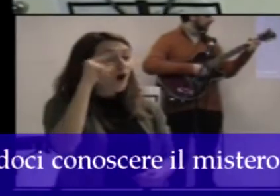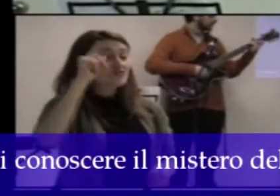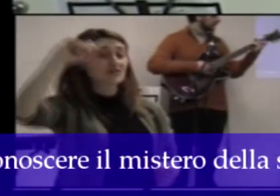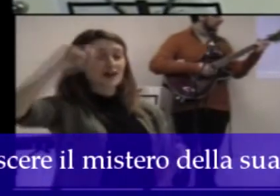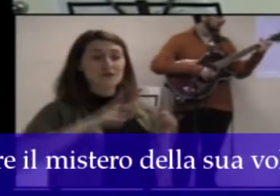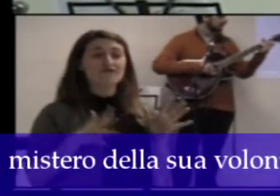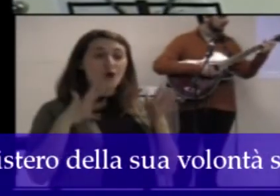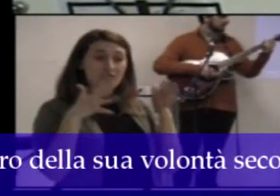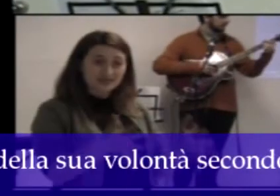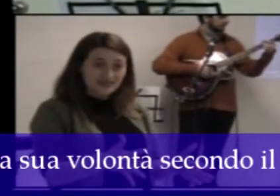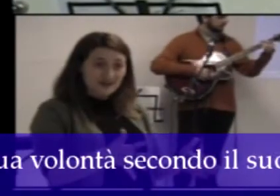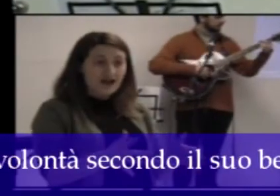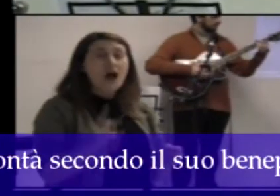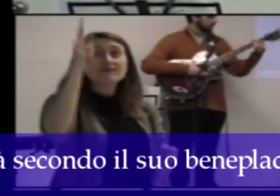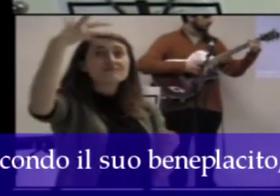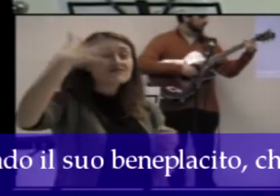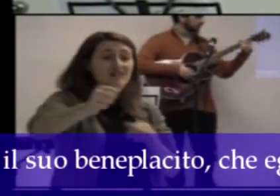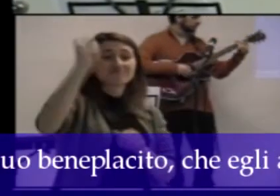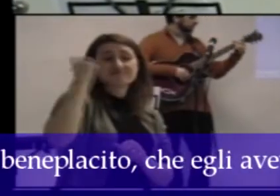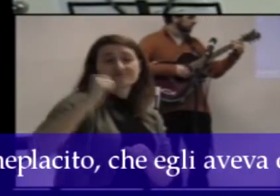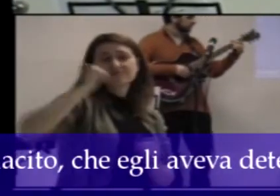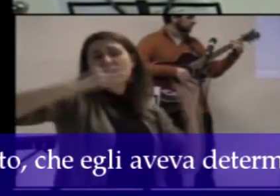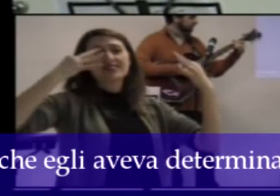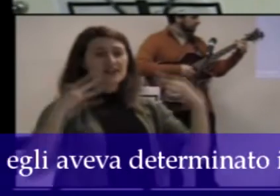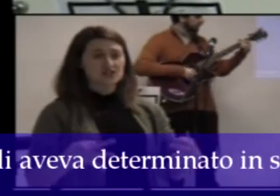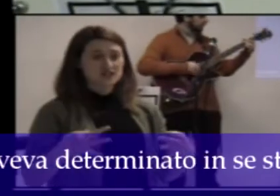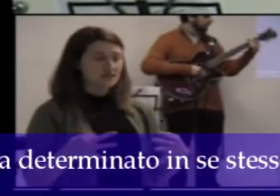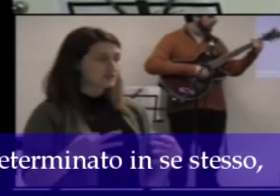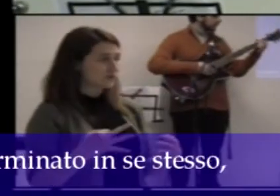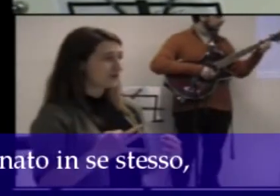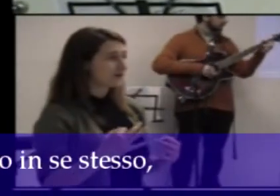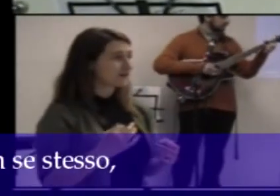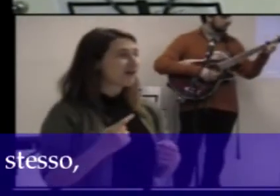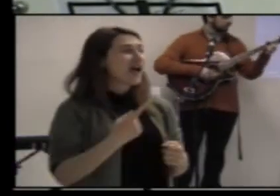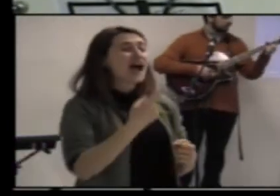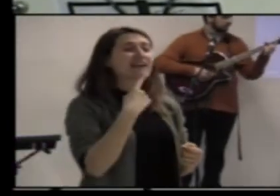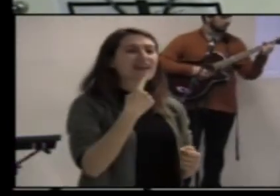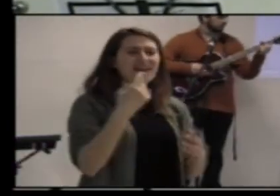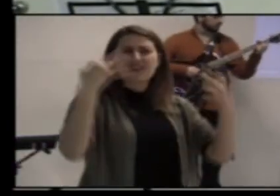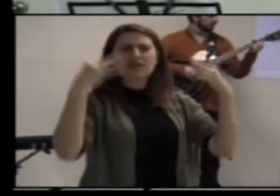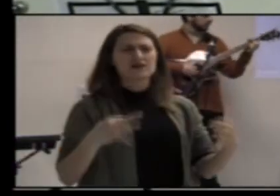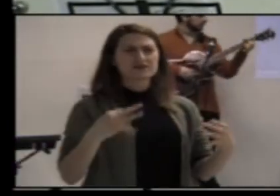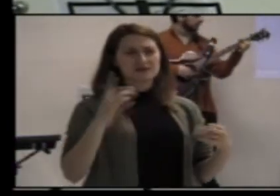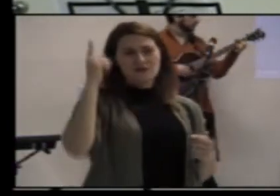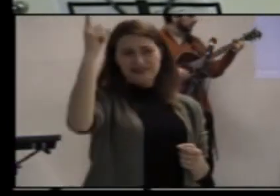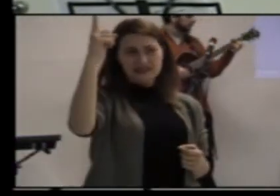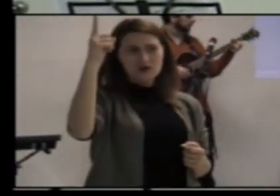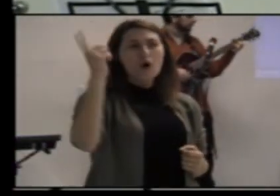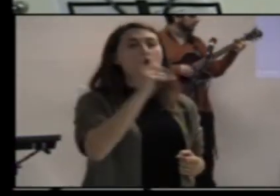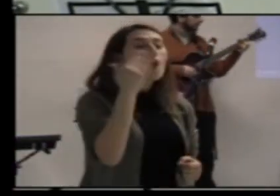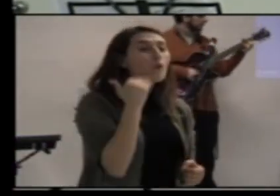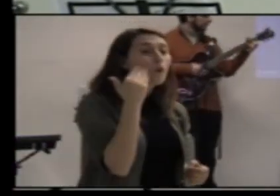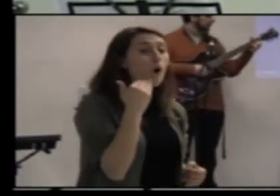suo beneplacito, che Egli aveva determinato in se stesso. Dio l'aveva determinato, non è stato un